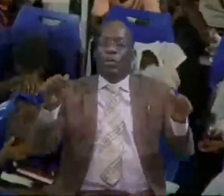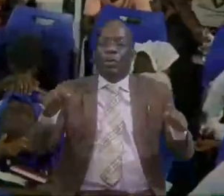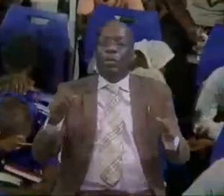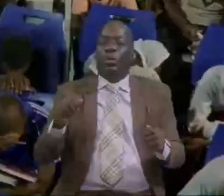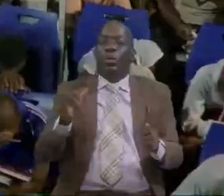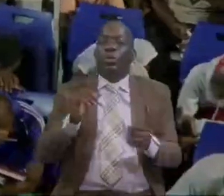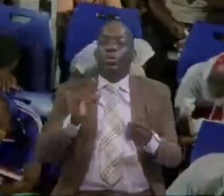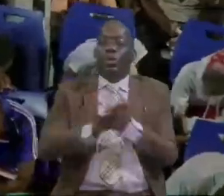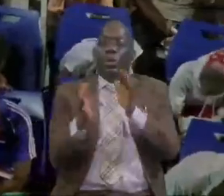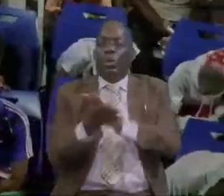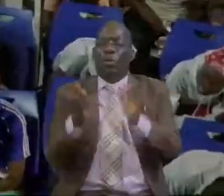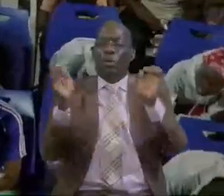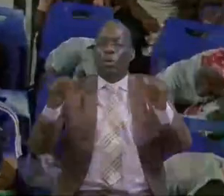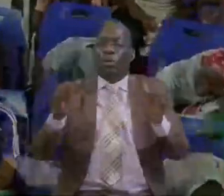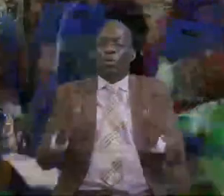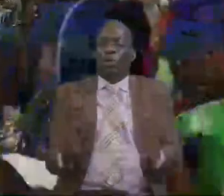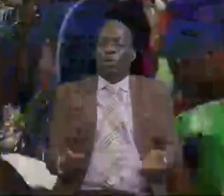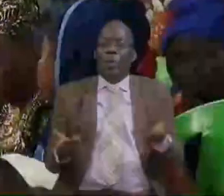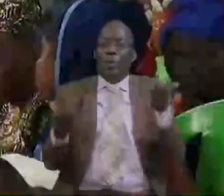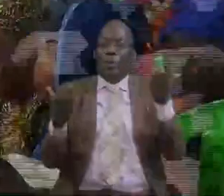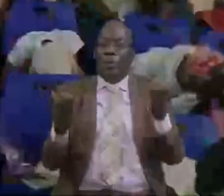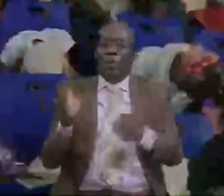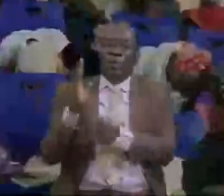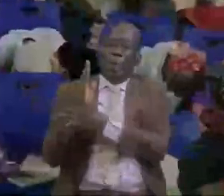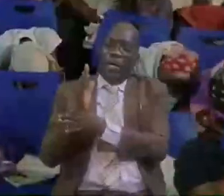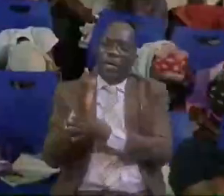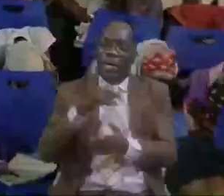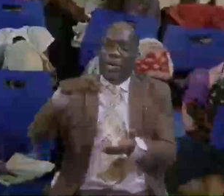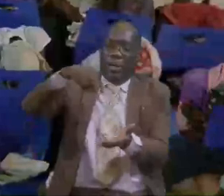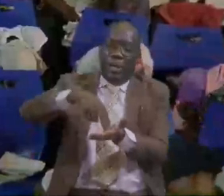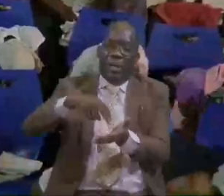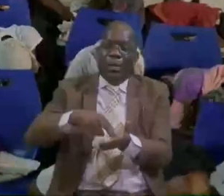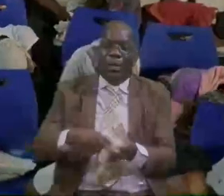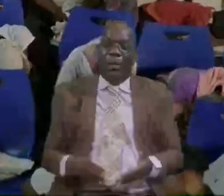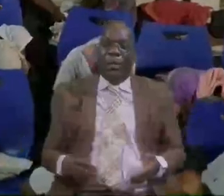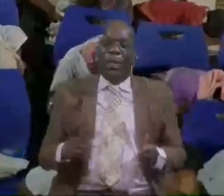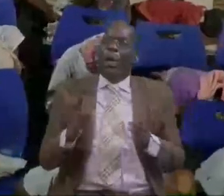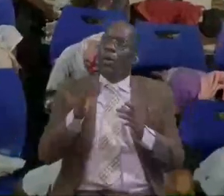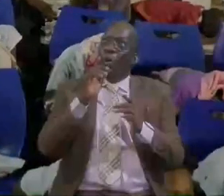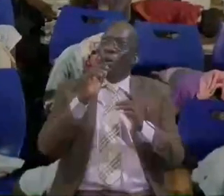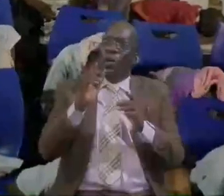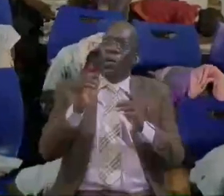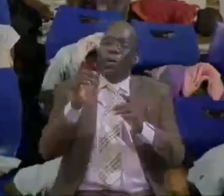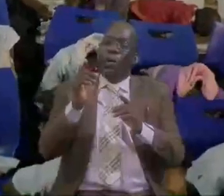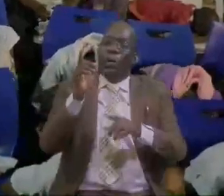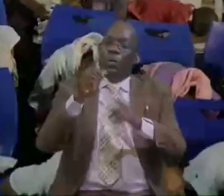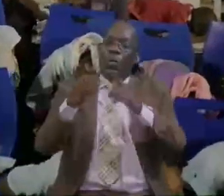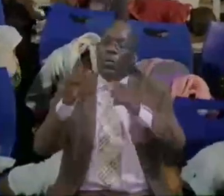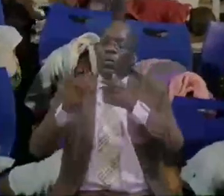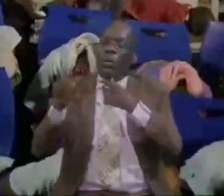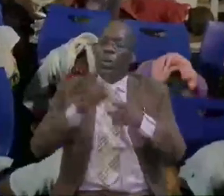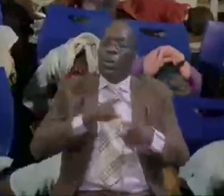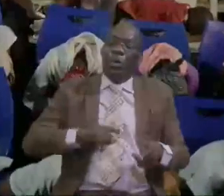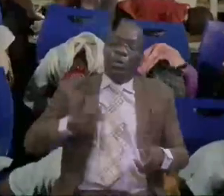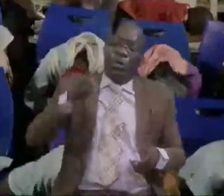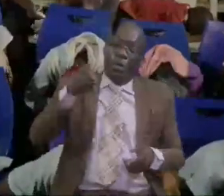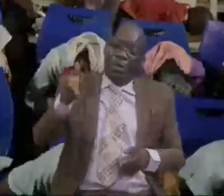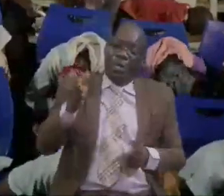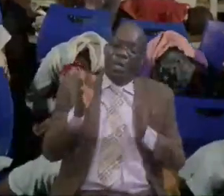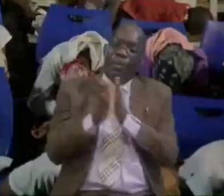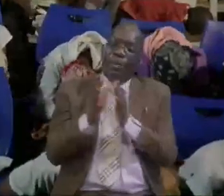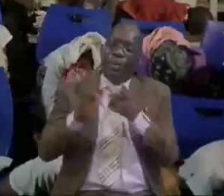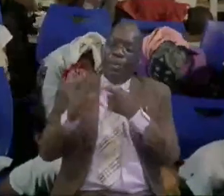qu'elle devienne possible. Lève ta main, mets-toi debout. Comme tu lèves la main, mets-toi debout. Il faut parler au Seigneur dans la prière silencieusement. Parle au